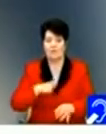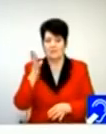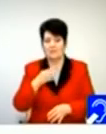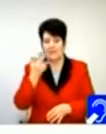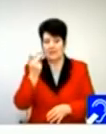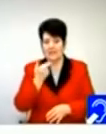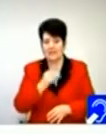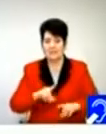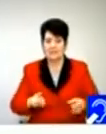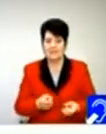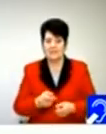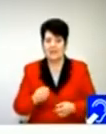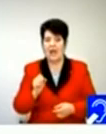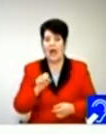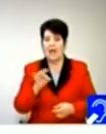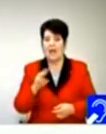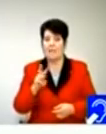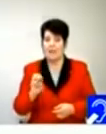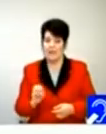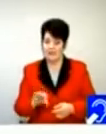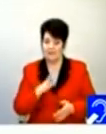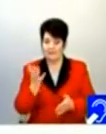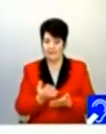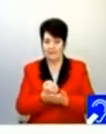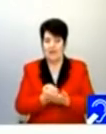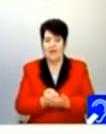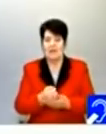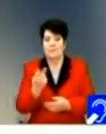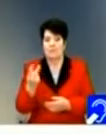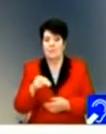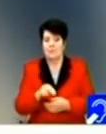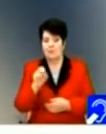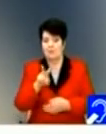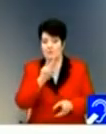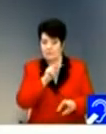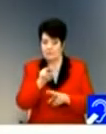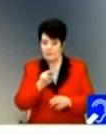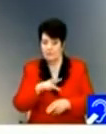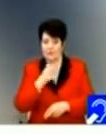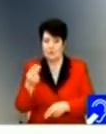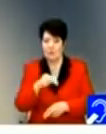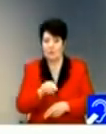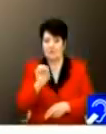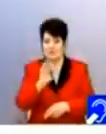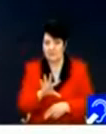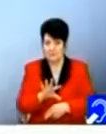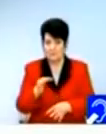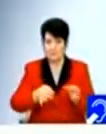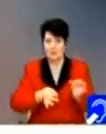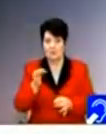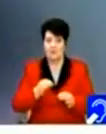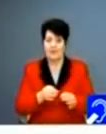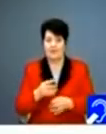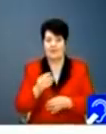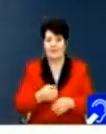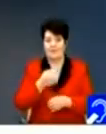și pentru deținere ilegală de arme. Bărbatul era dat în urmărire încă din 2012, iar în 2015 un tribunal din Italia l-a